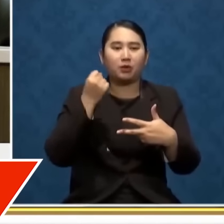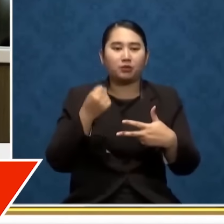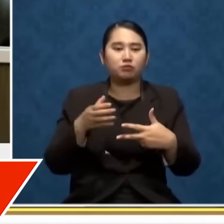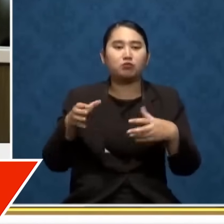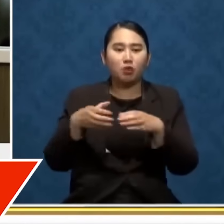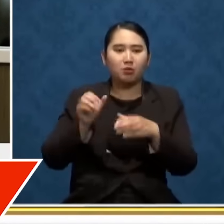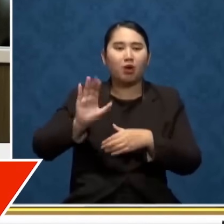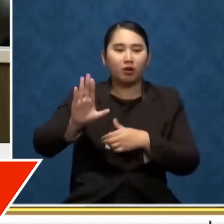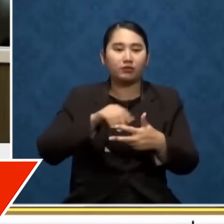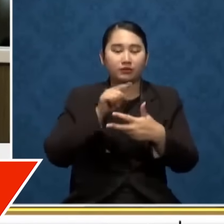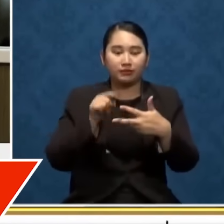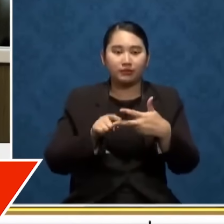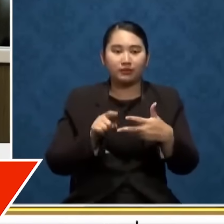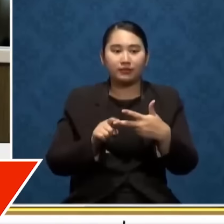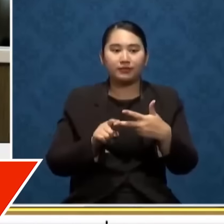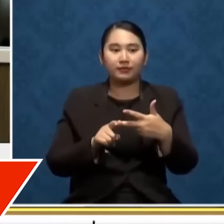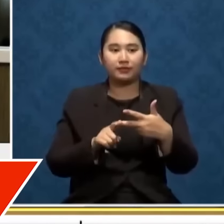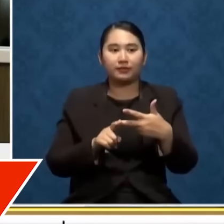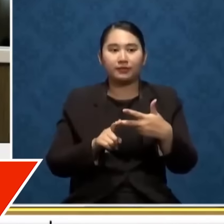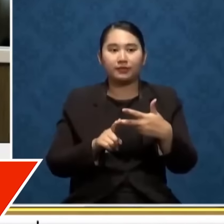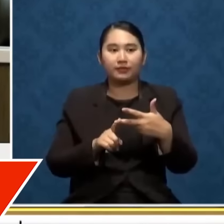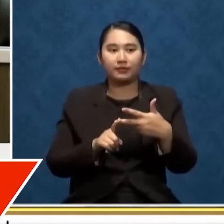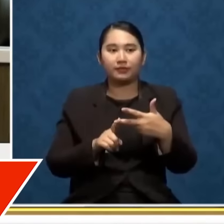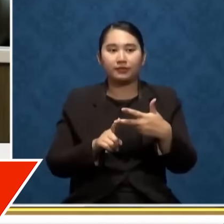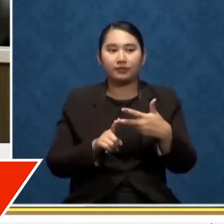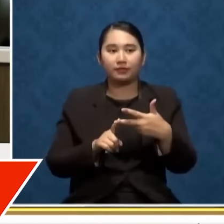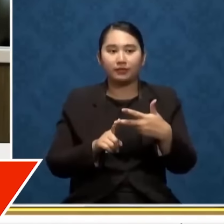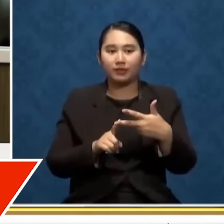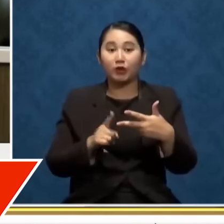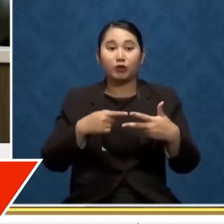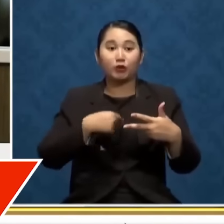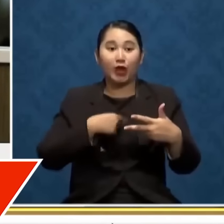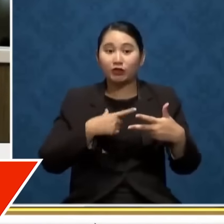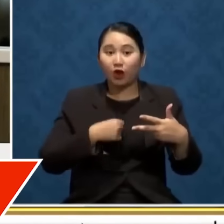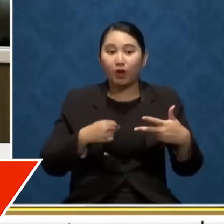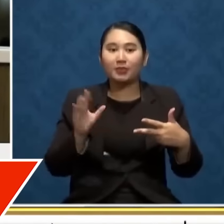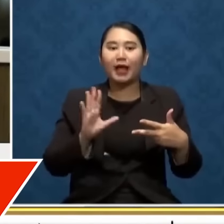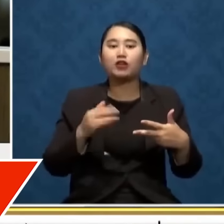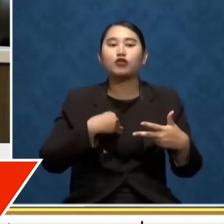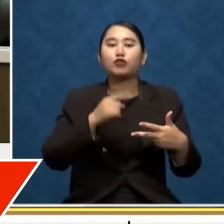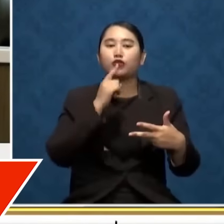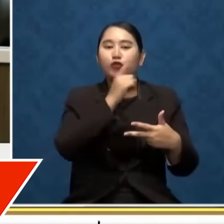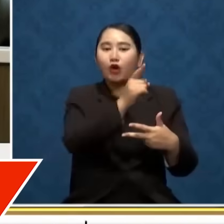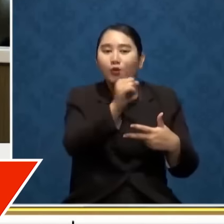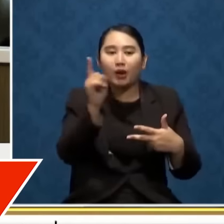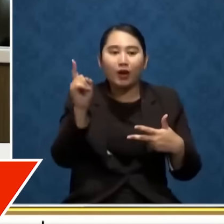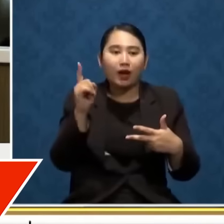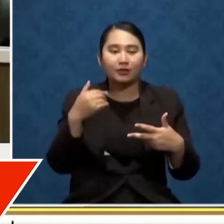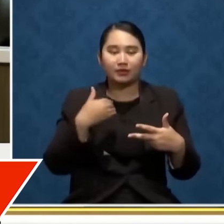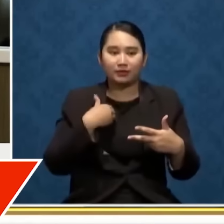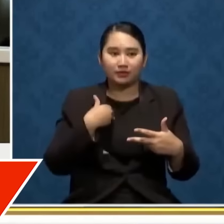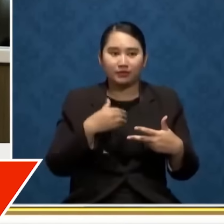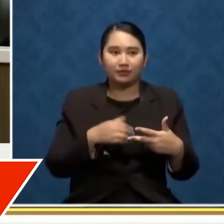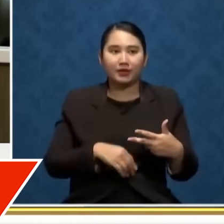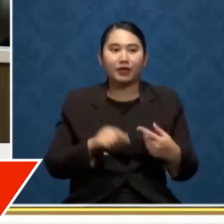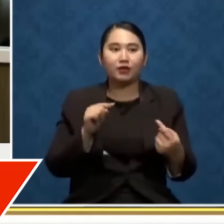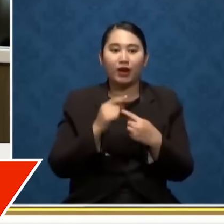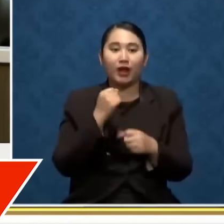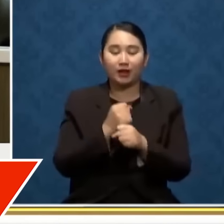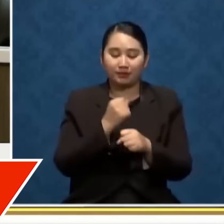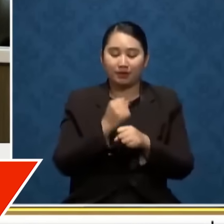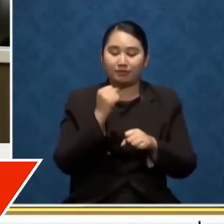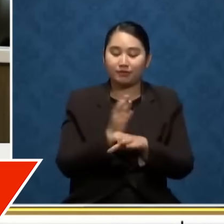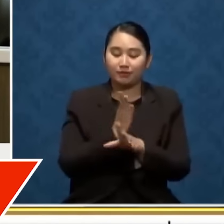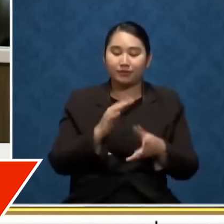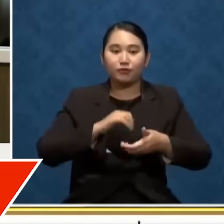ของท่านนะครับและดีที่3ครับก็คือโดนในทีนี้ไม่ใช่โดนใจนะครับท่านกำลังโดนตำหนิจากองค์กรต่างๆมากมายไม่ว่าจะเป็นองค์กรที่ท่านทำธุรกิจธุ